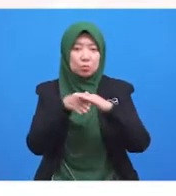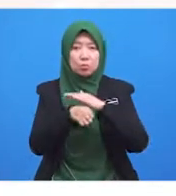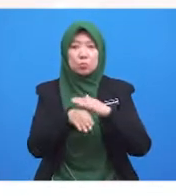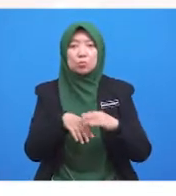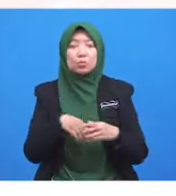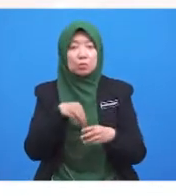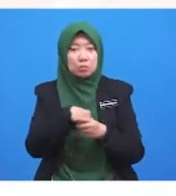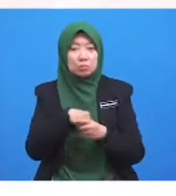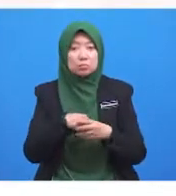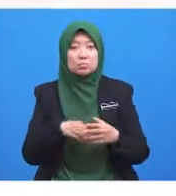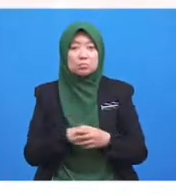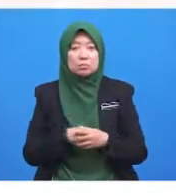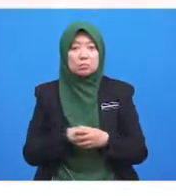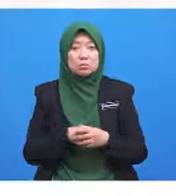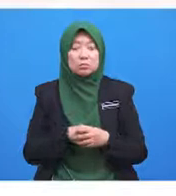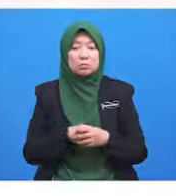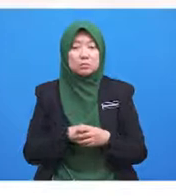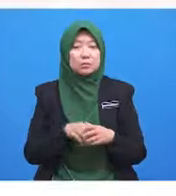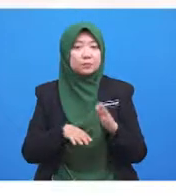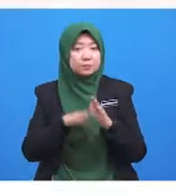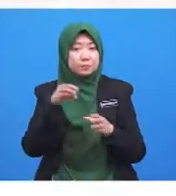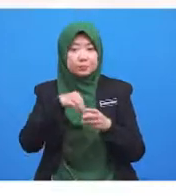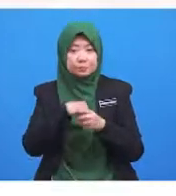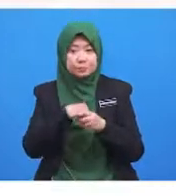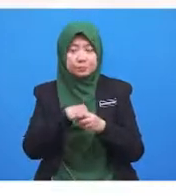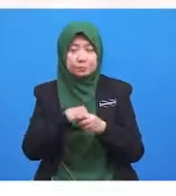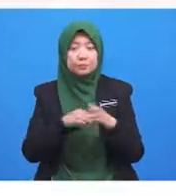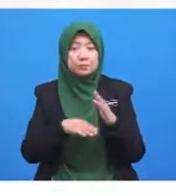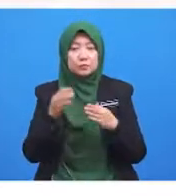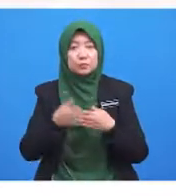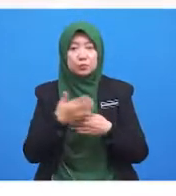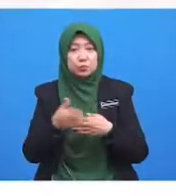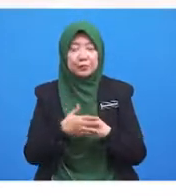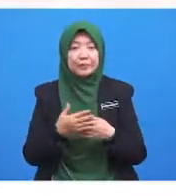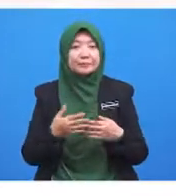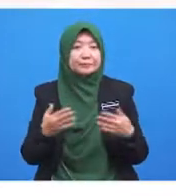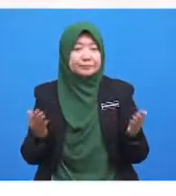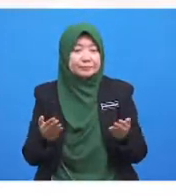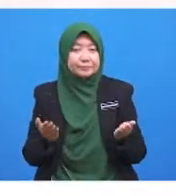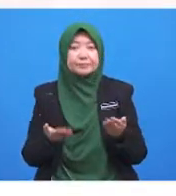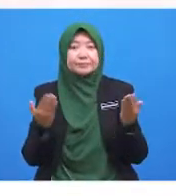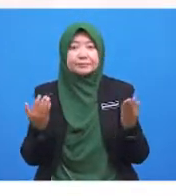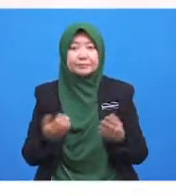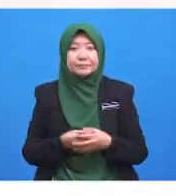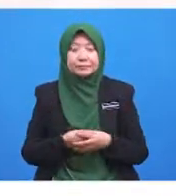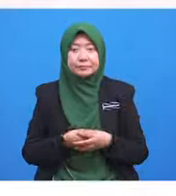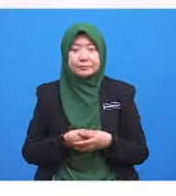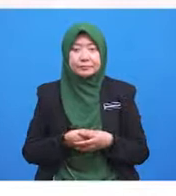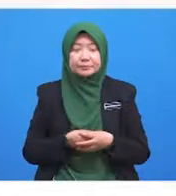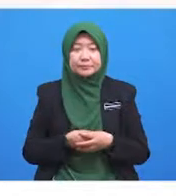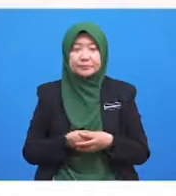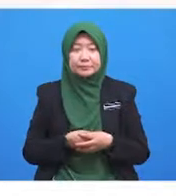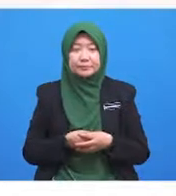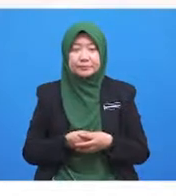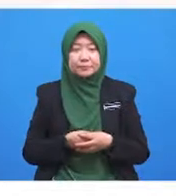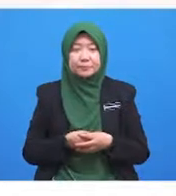demikian, saraf yang lebih dalam lebih mudah terangsang sedangkan dengan denyut yang lama saraf kulit itu lebih lama